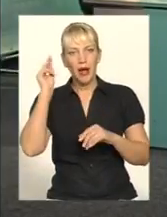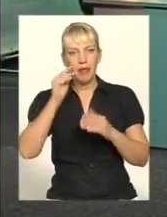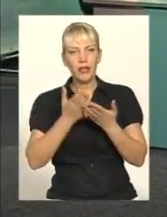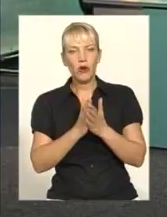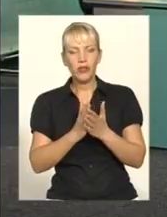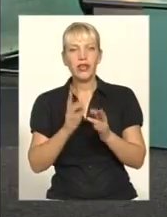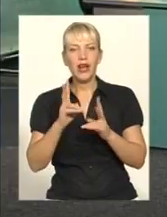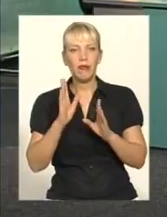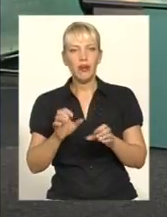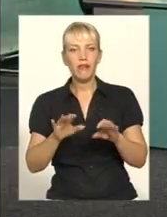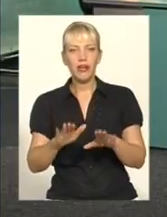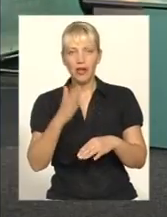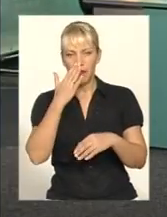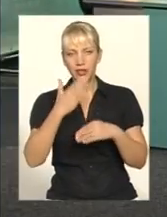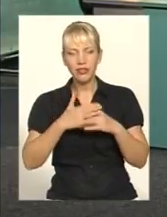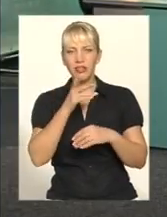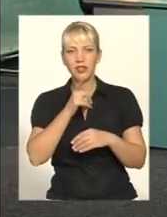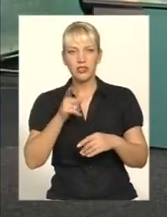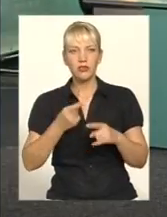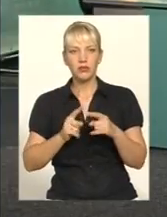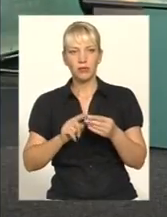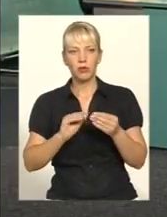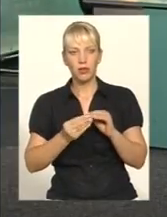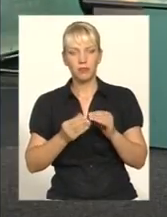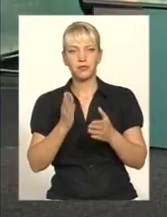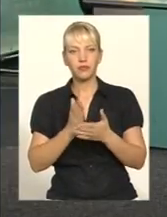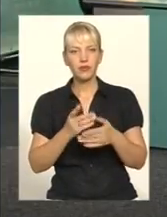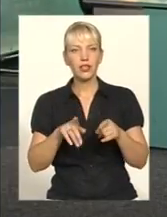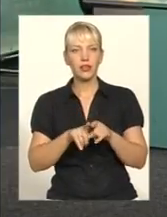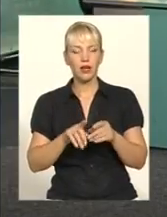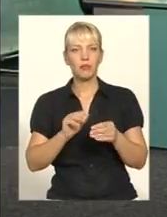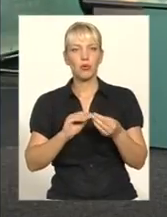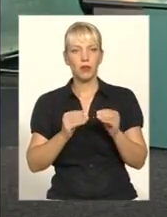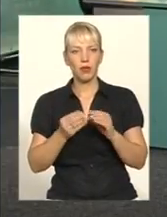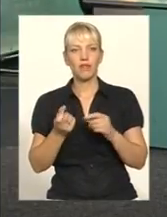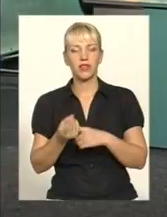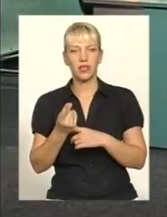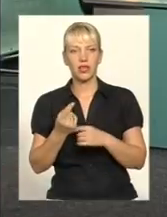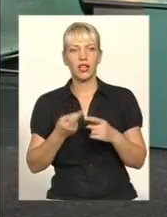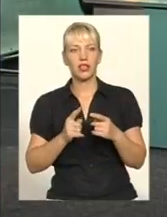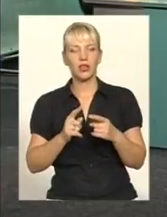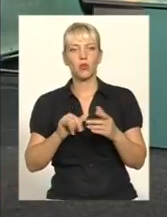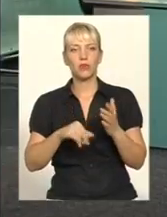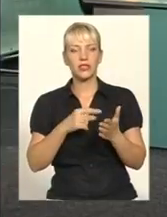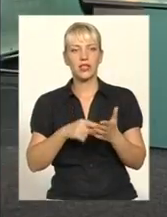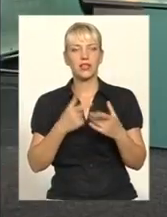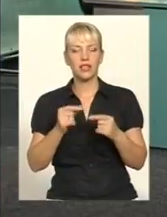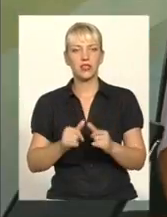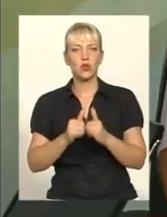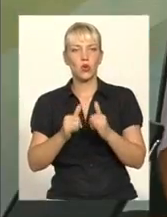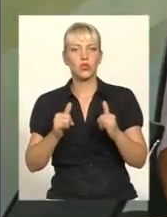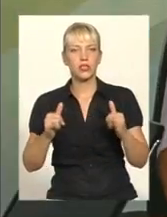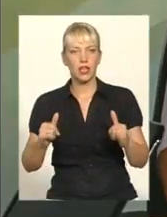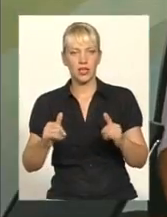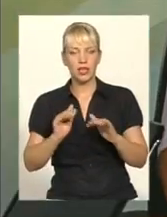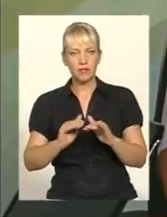буде вирішено найближчим часом це питання? Дійсно, така проблема виникає. Виникає вона, власне, у містах, де зростає контингент